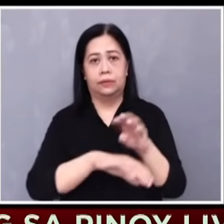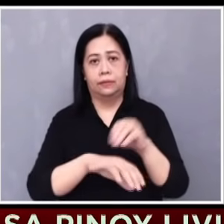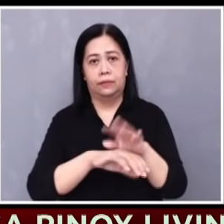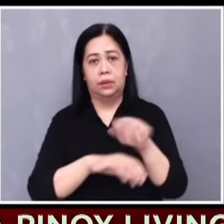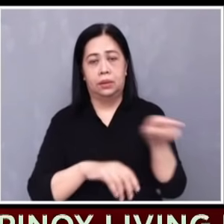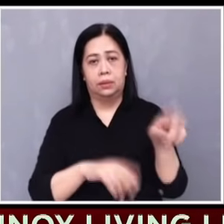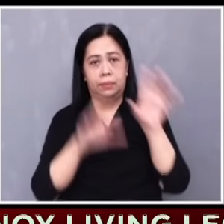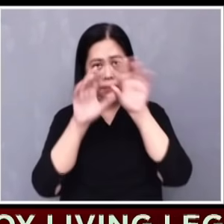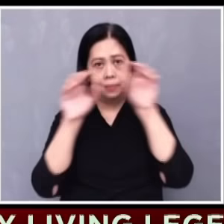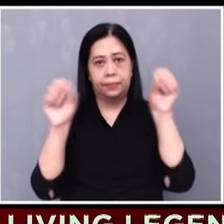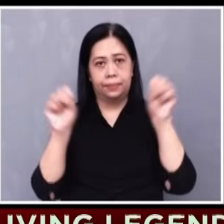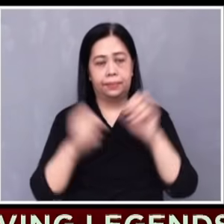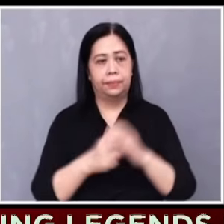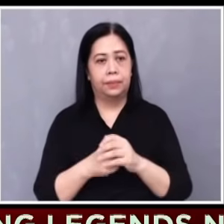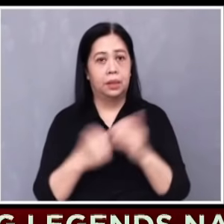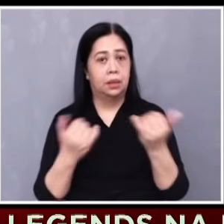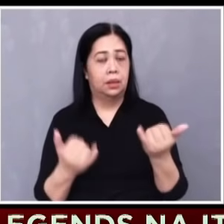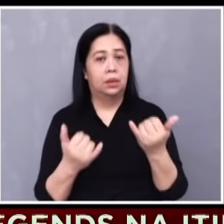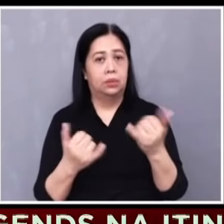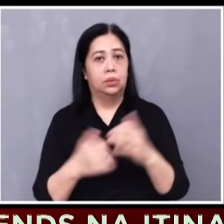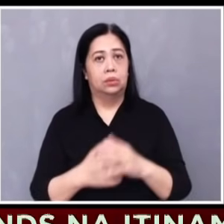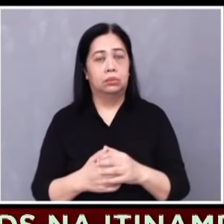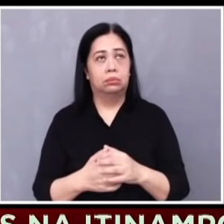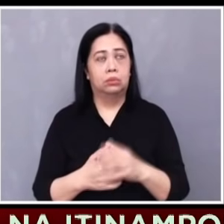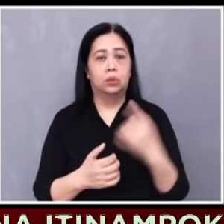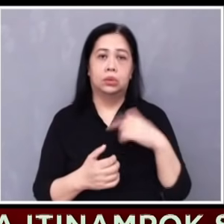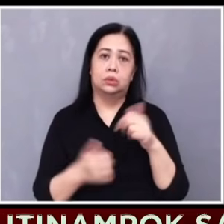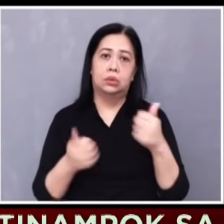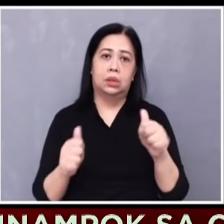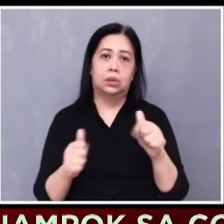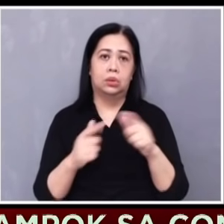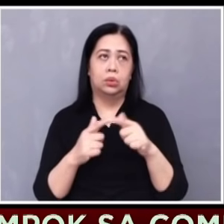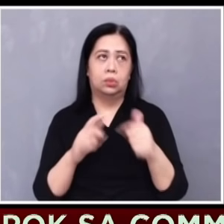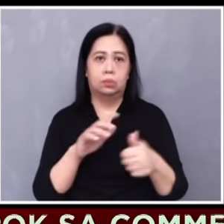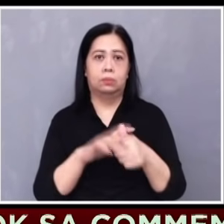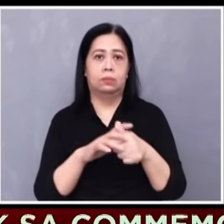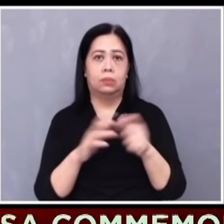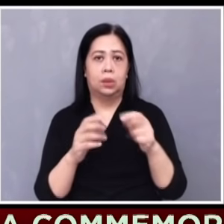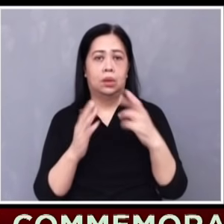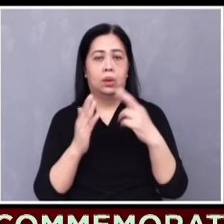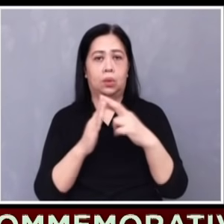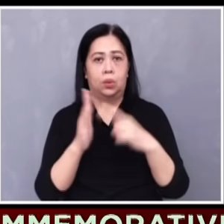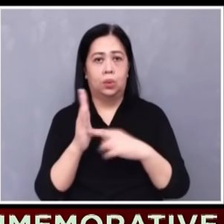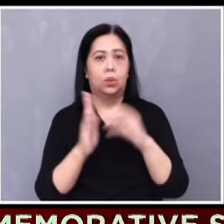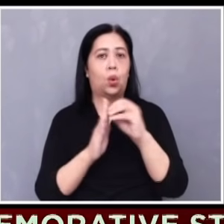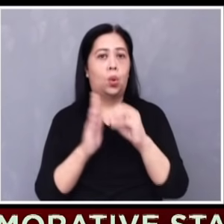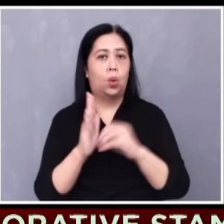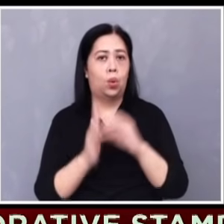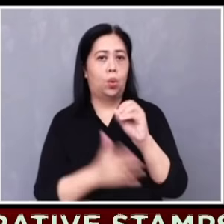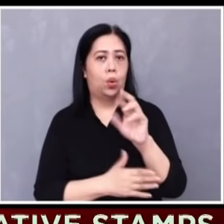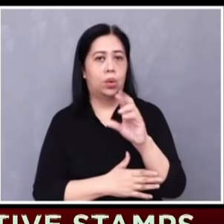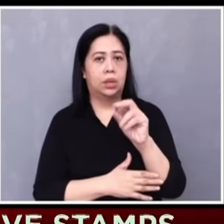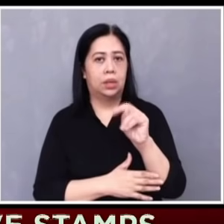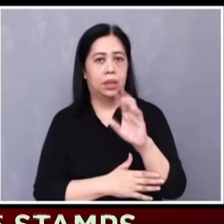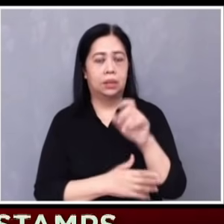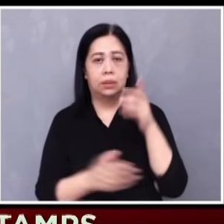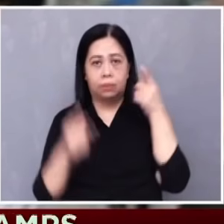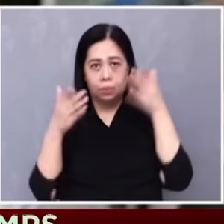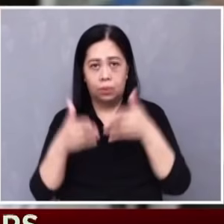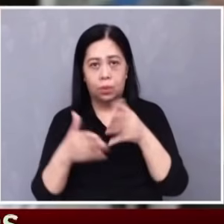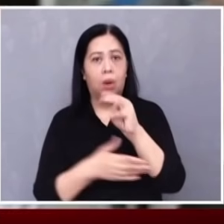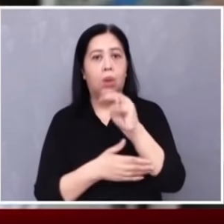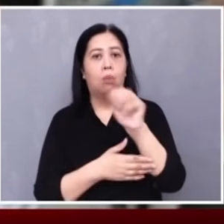Pangulo. For now, we will try to come up with an ordinance, pero patungkol sa mga mall